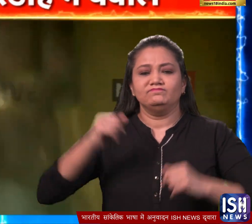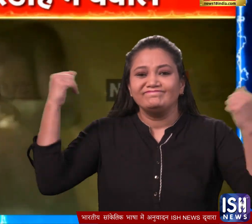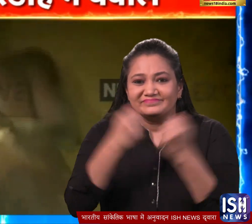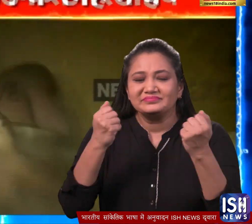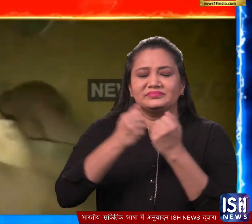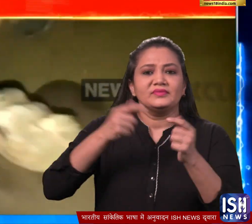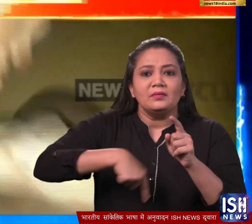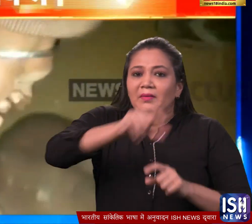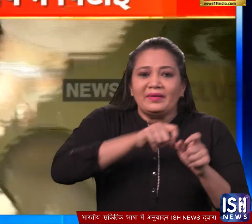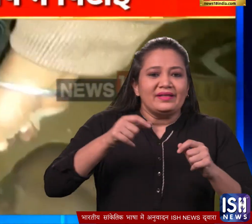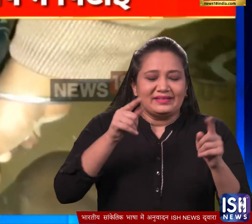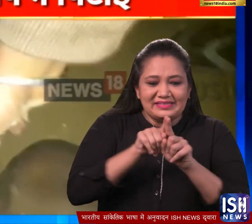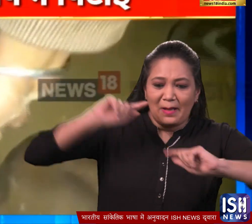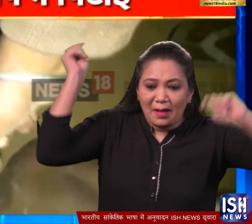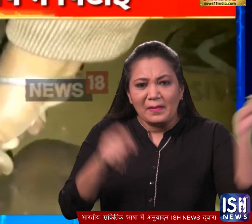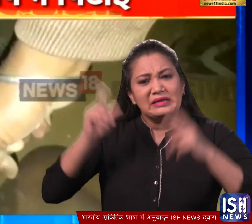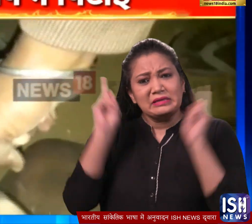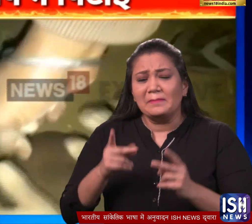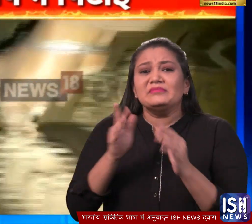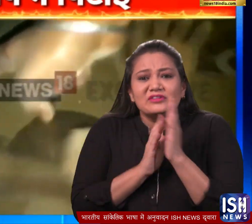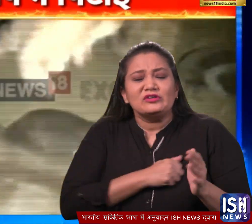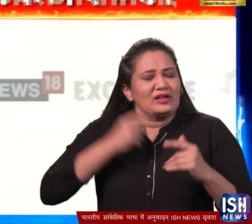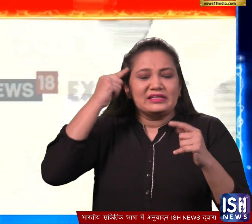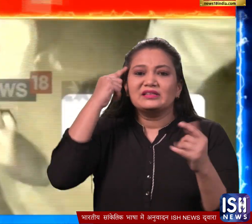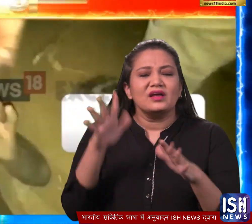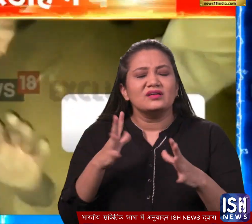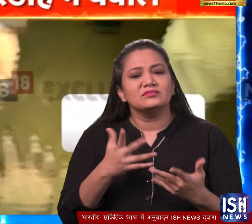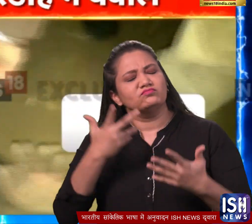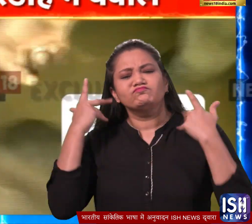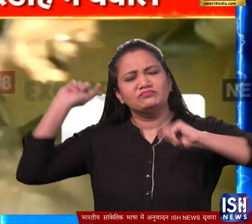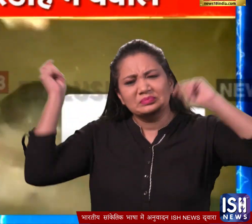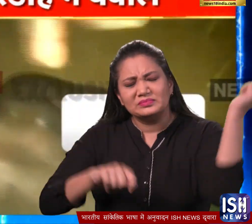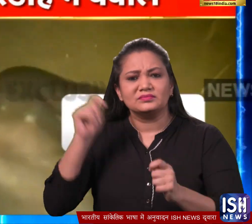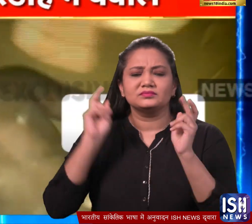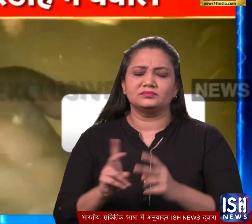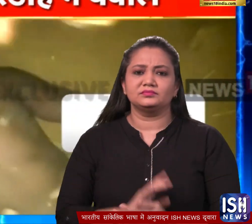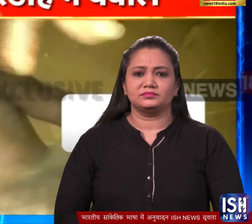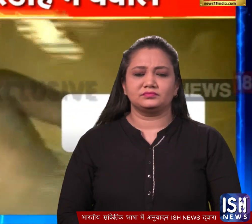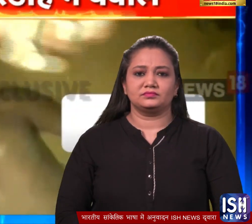लेकिन मारपीट करने वालों का दिल नहीं पसीजा और वो उसे लगातार पीटते रहे।